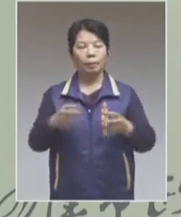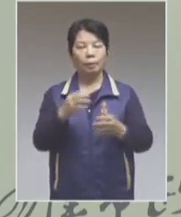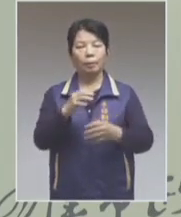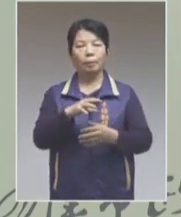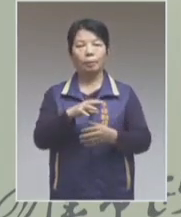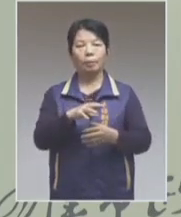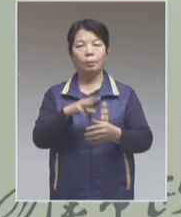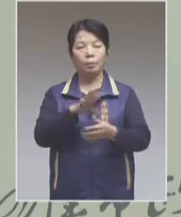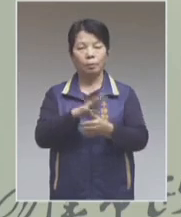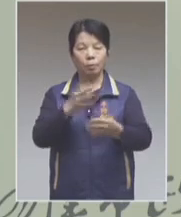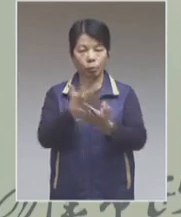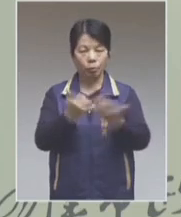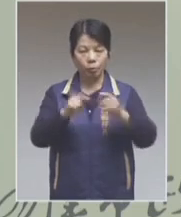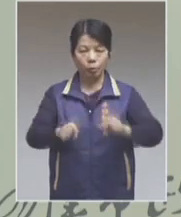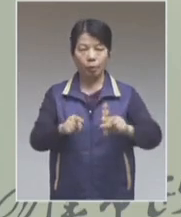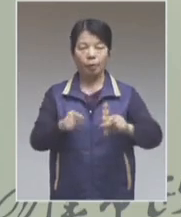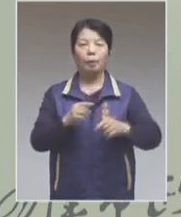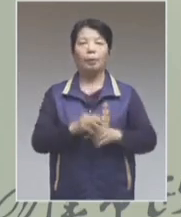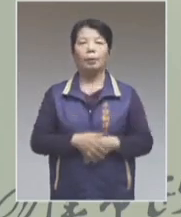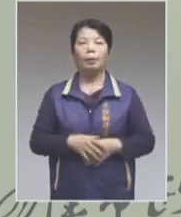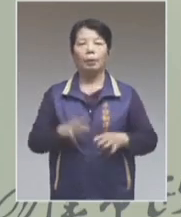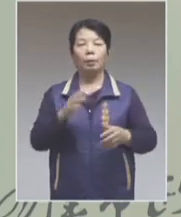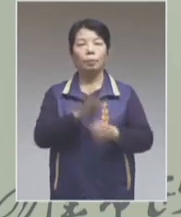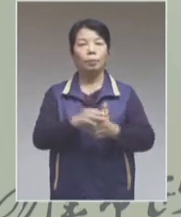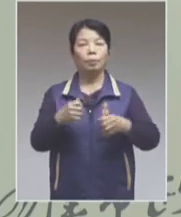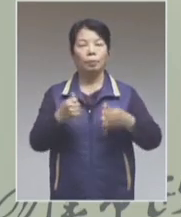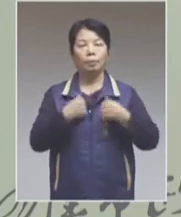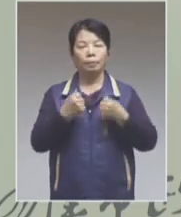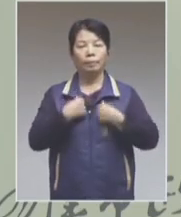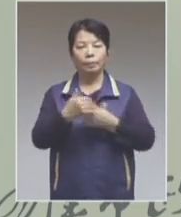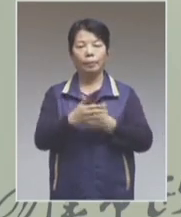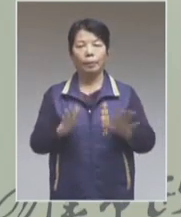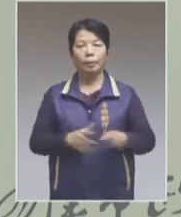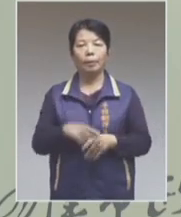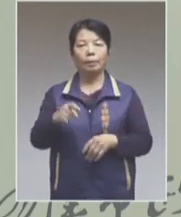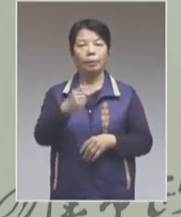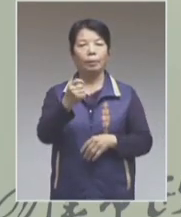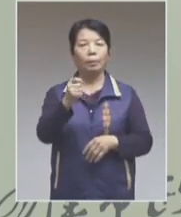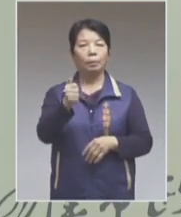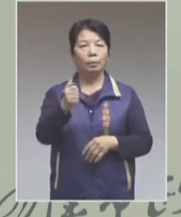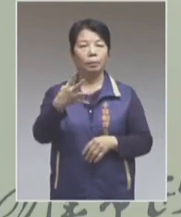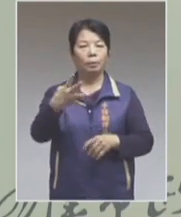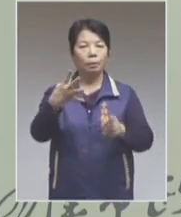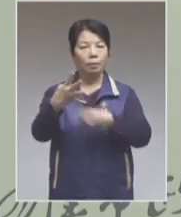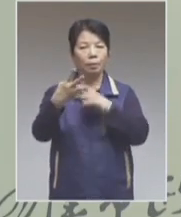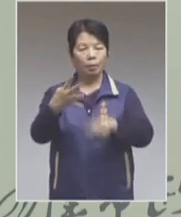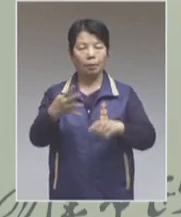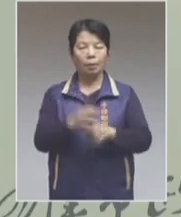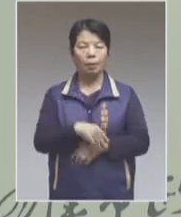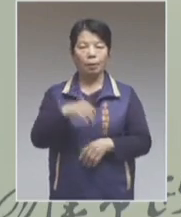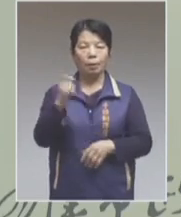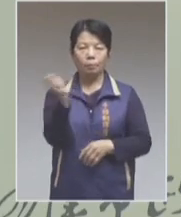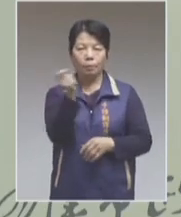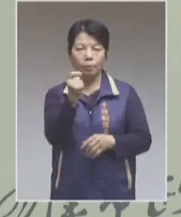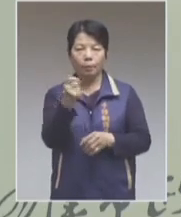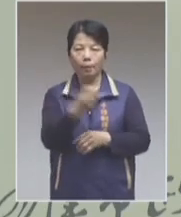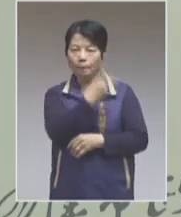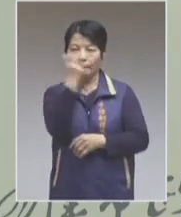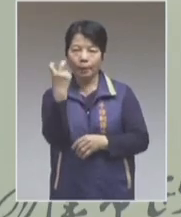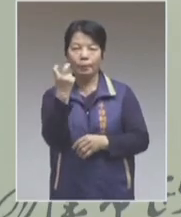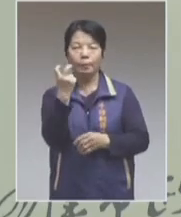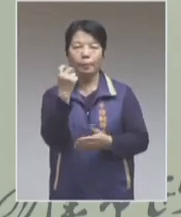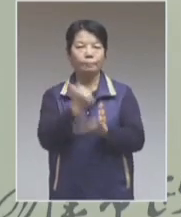师生到目前为止154位裁剪都是阴性来看，那这个因为比较早发现、啊、那所